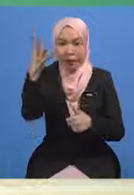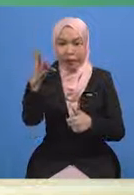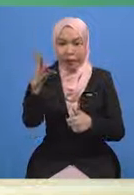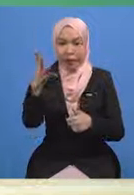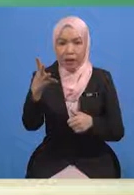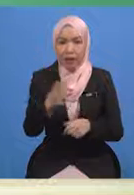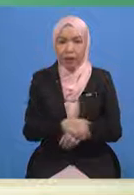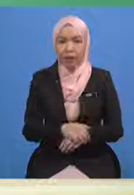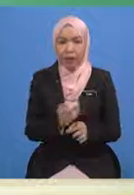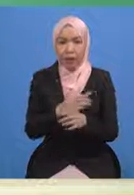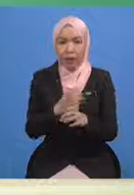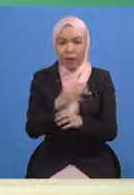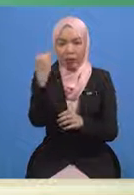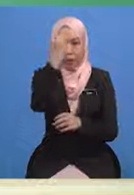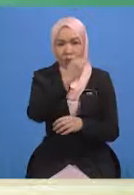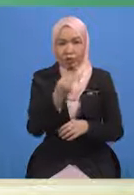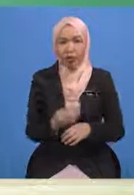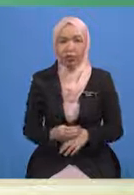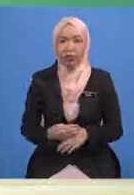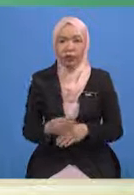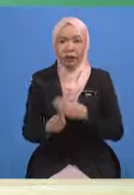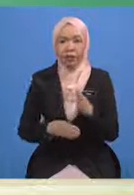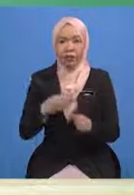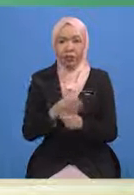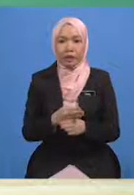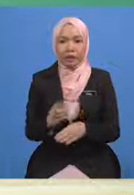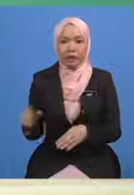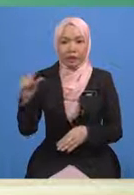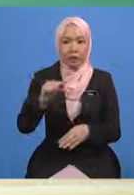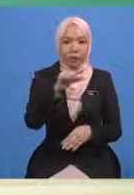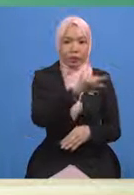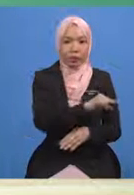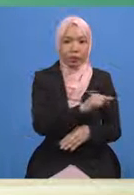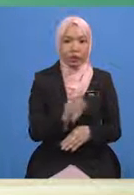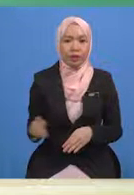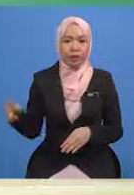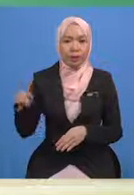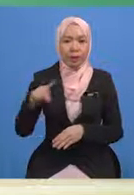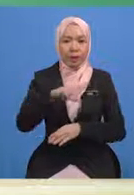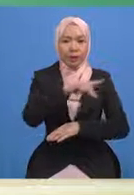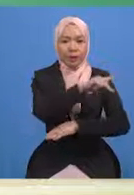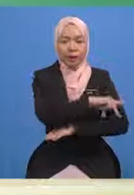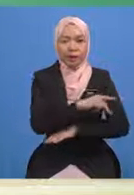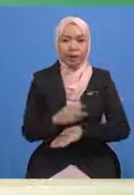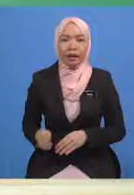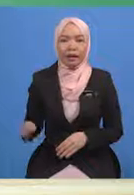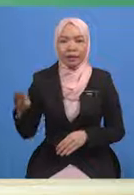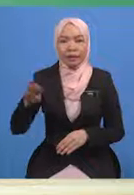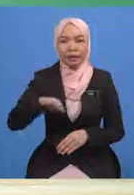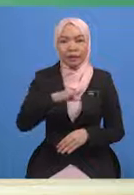seperti gunung, pantai, bukit, lembah,